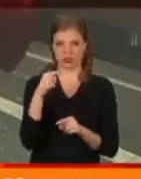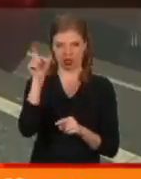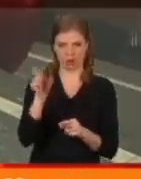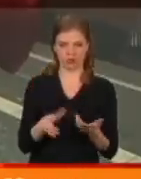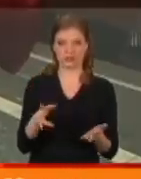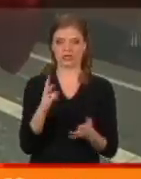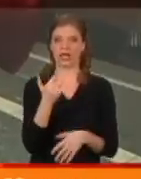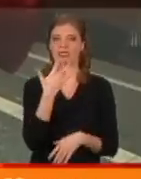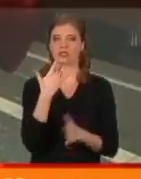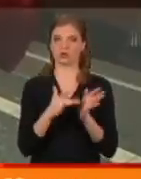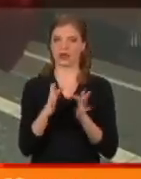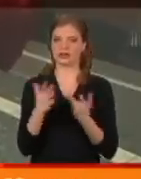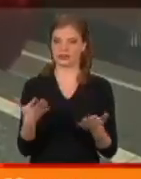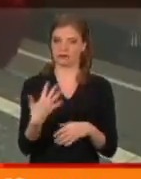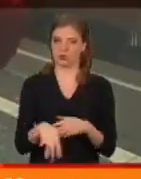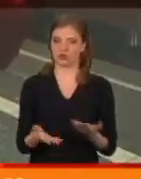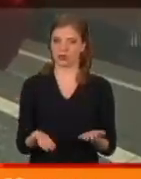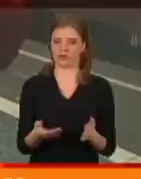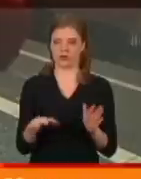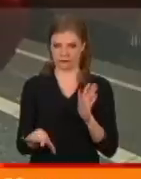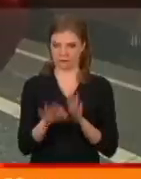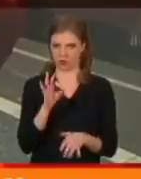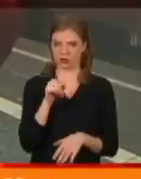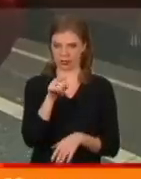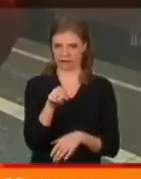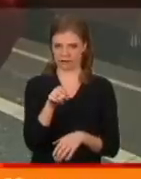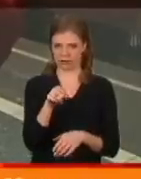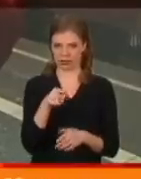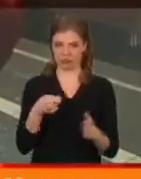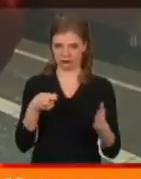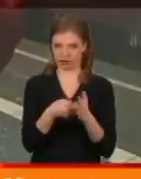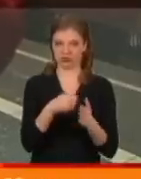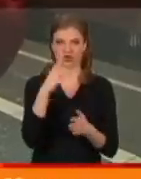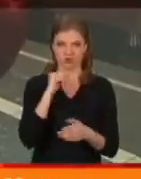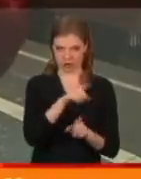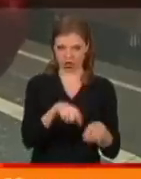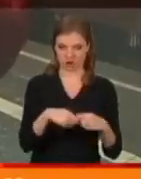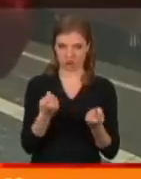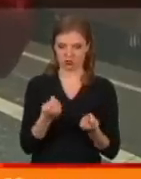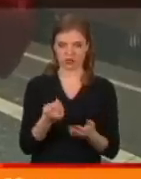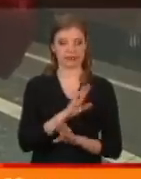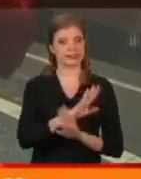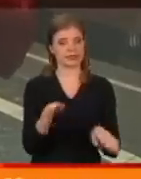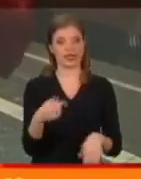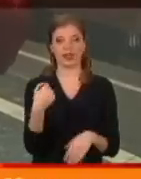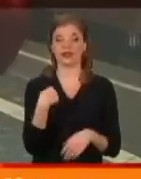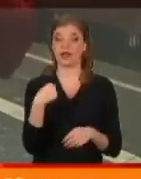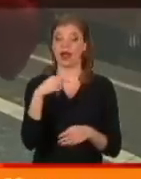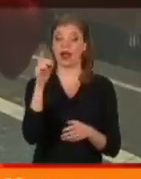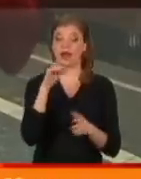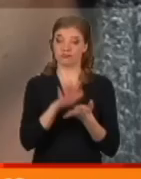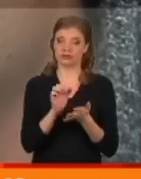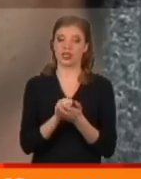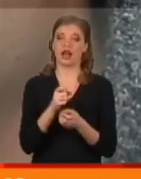на національний символ вже. То виходить, що ви порізали Тараса Шевченка, то ви теж порушили цю статтю? Я порізав карикатури на